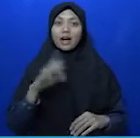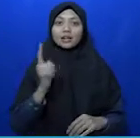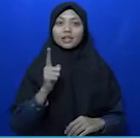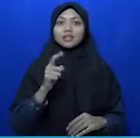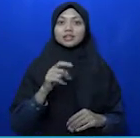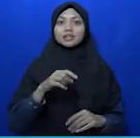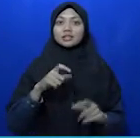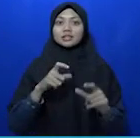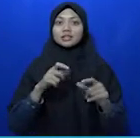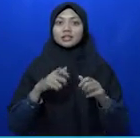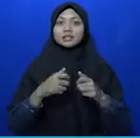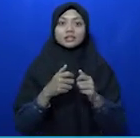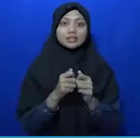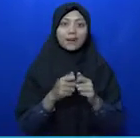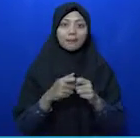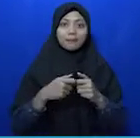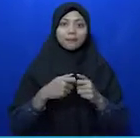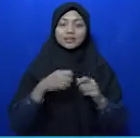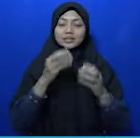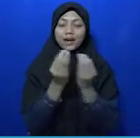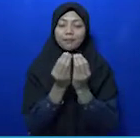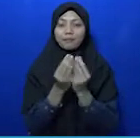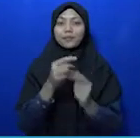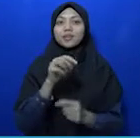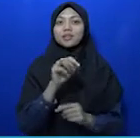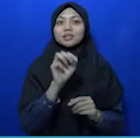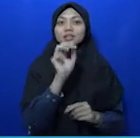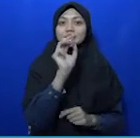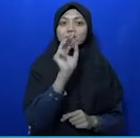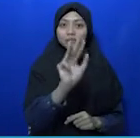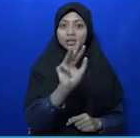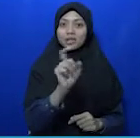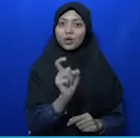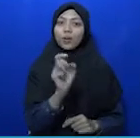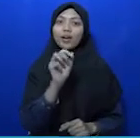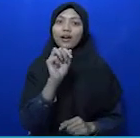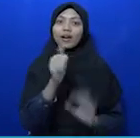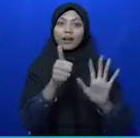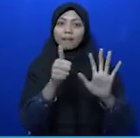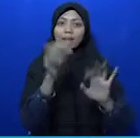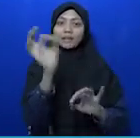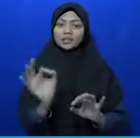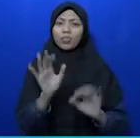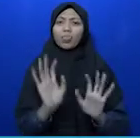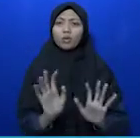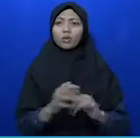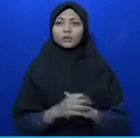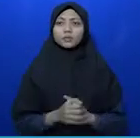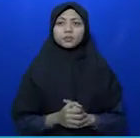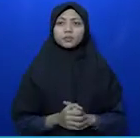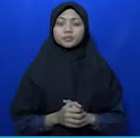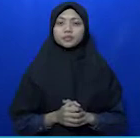9,6%, sementara McMoran, jadi McMoran itu pemilik perusahaan publik di Amerika yang